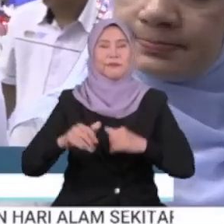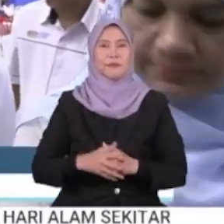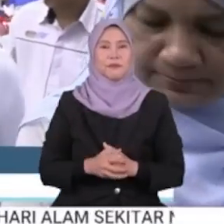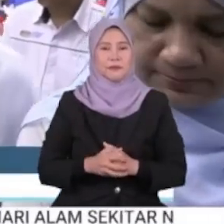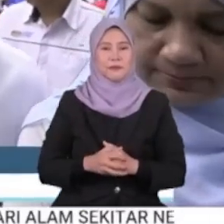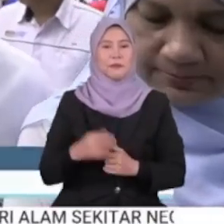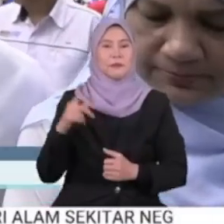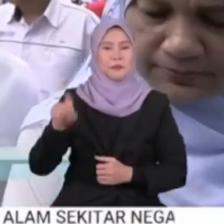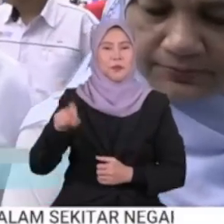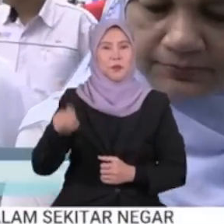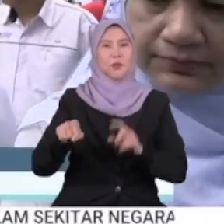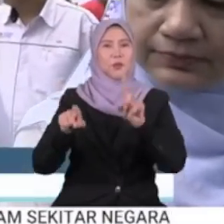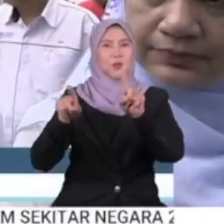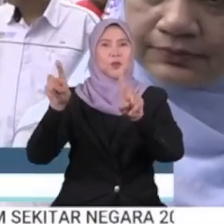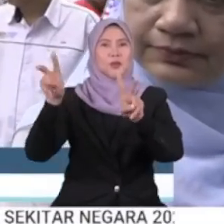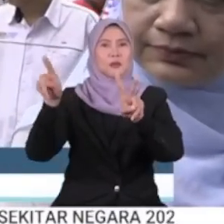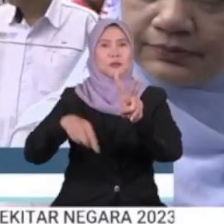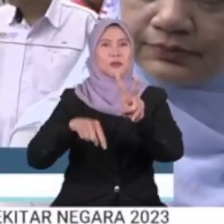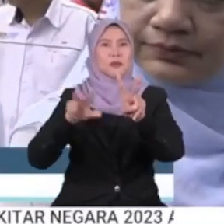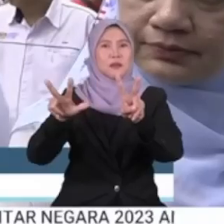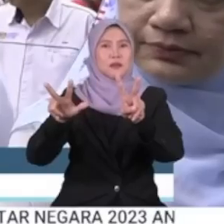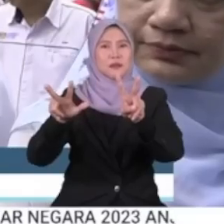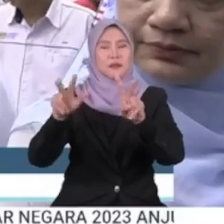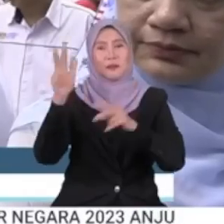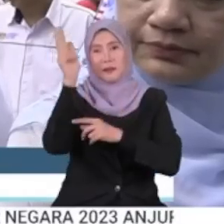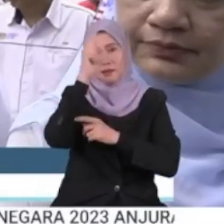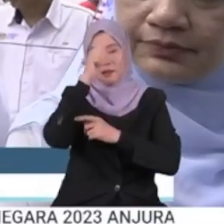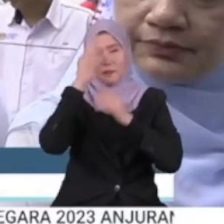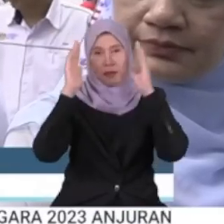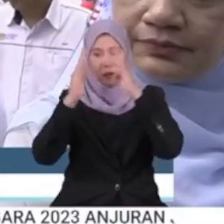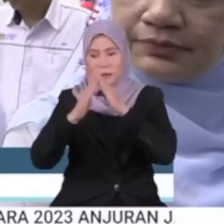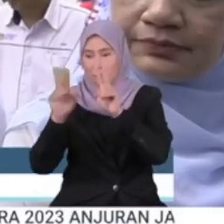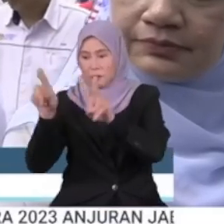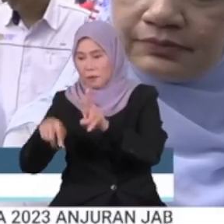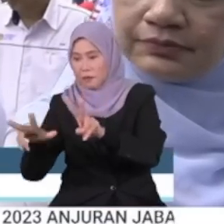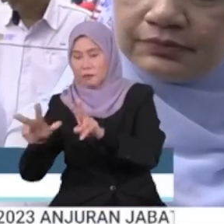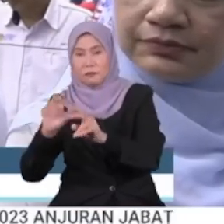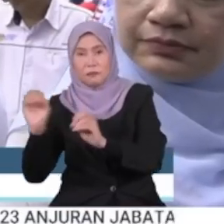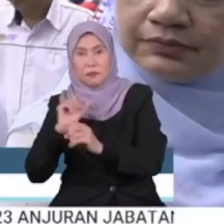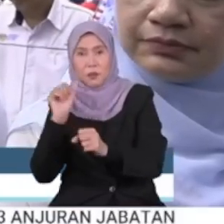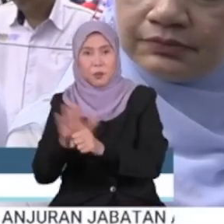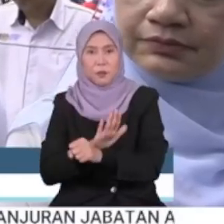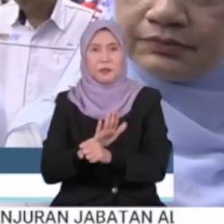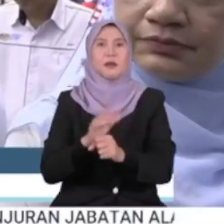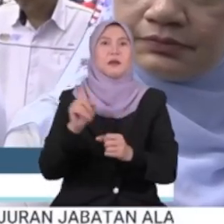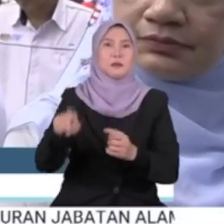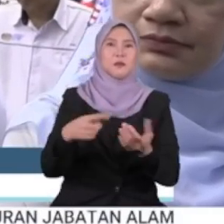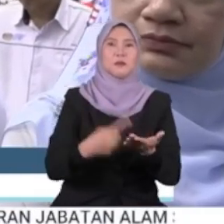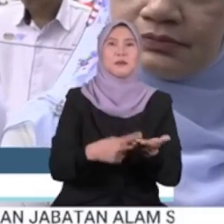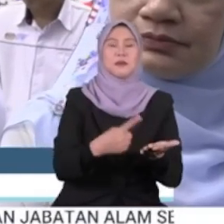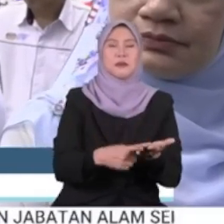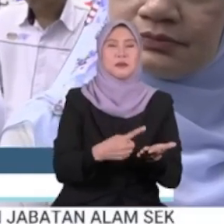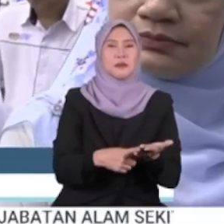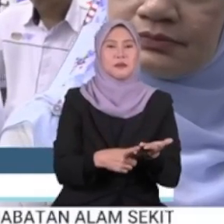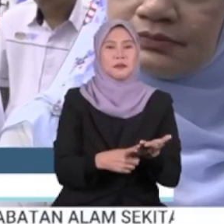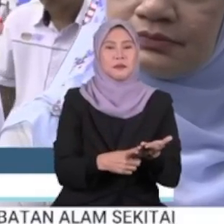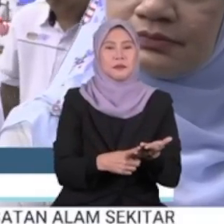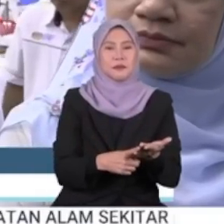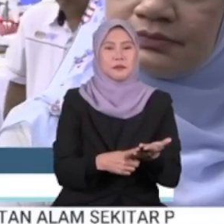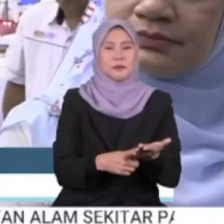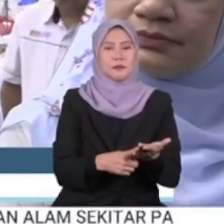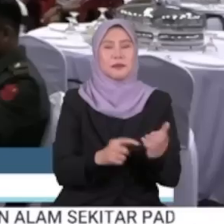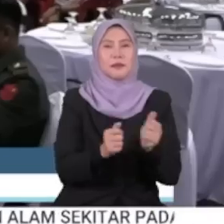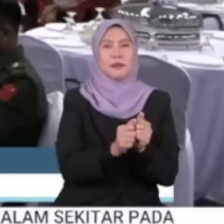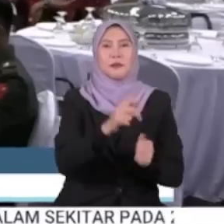Sebab kita perlukan 2/3. Oleh sebab kerajaan negeri Pahang tidak ada 2/3, kita perlu perbincangan dengan pihak